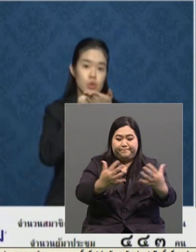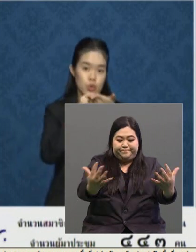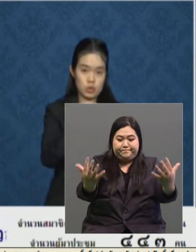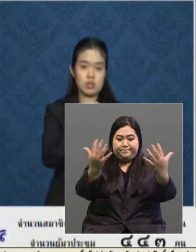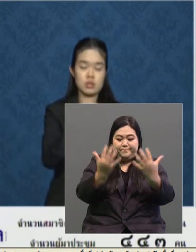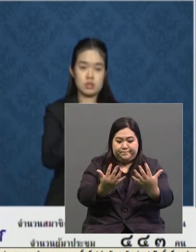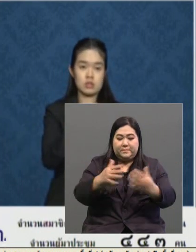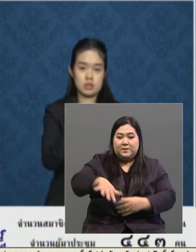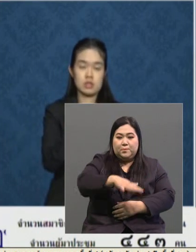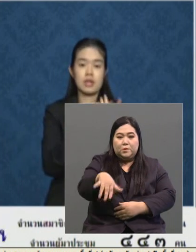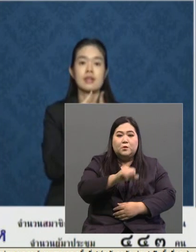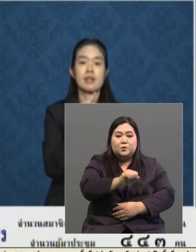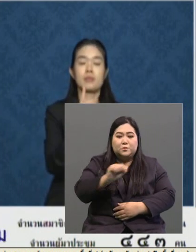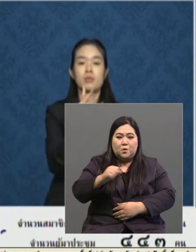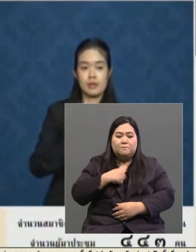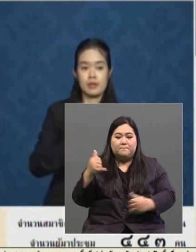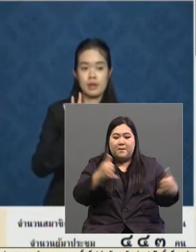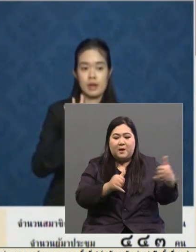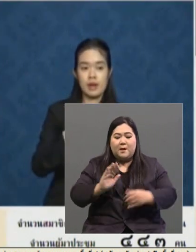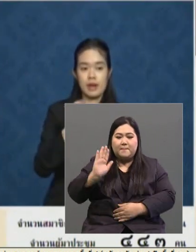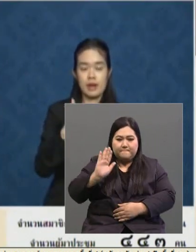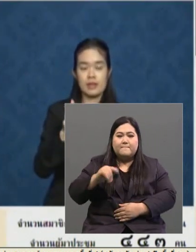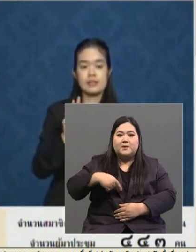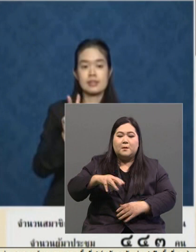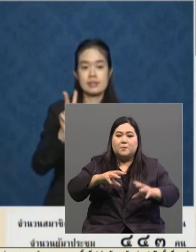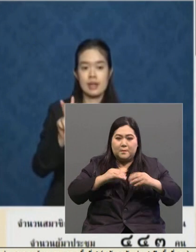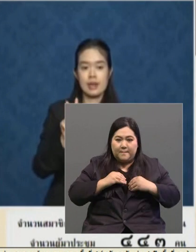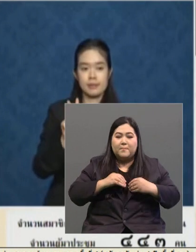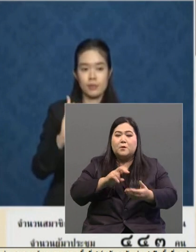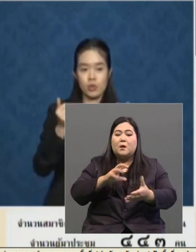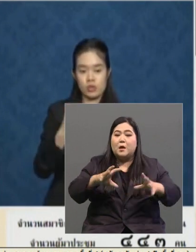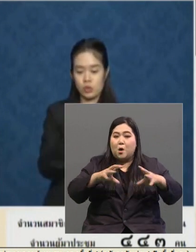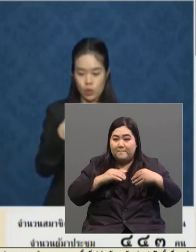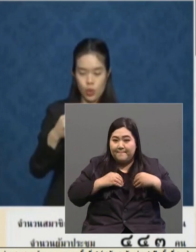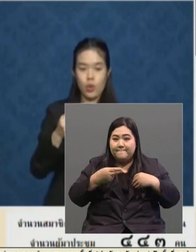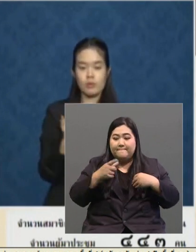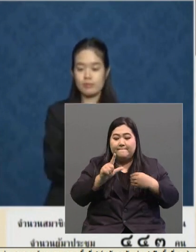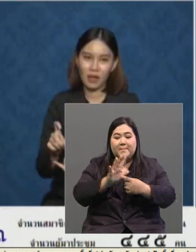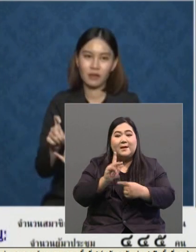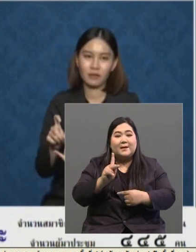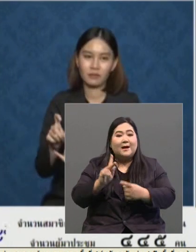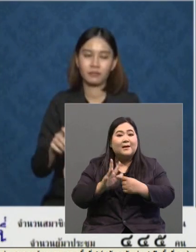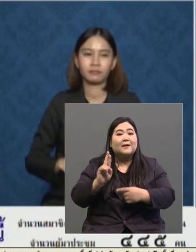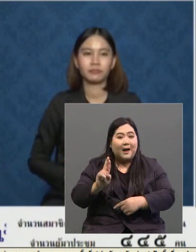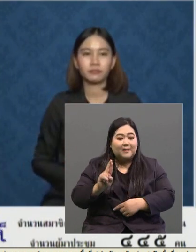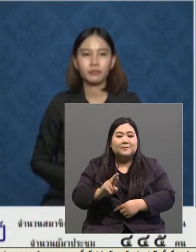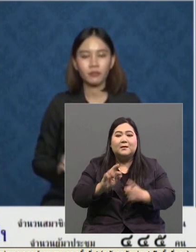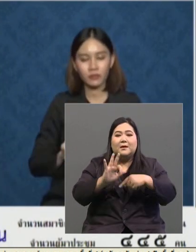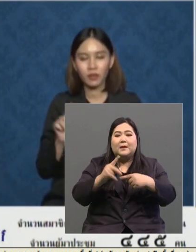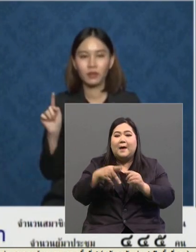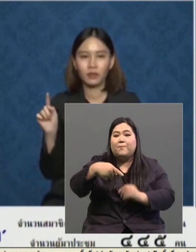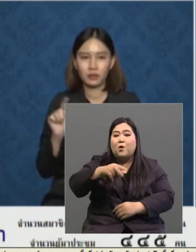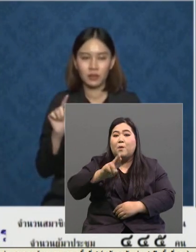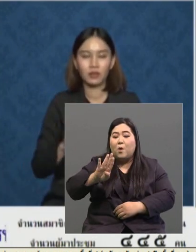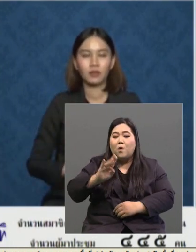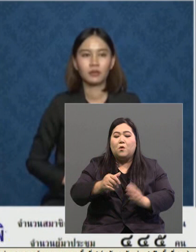สภาผู้แทนราษฎรเข้าแสดงตนครับและลงมติขั้นรับหลักการสำหรับร่างพรบแก้ไขเพิ่มเติมประมวลกฎ